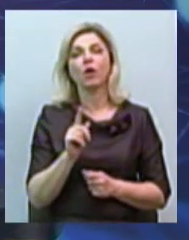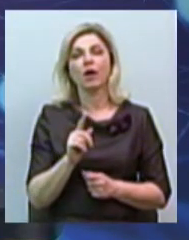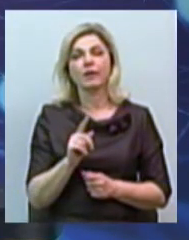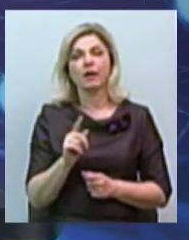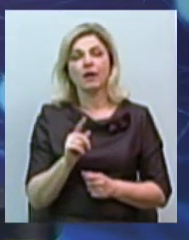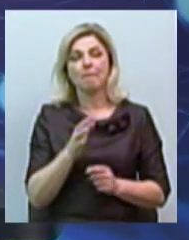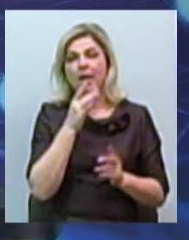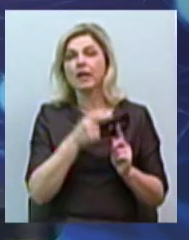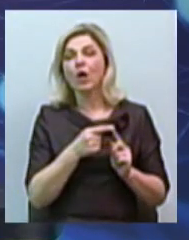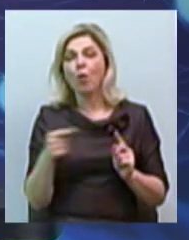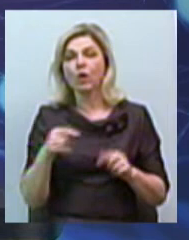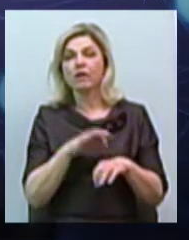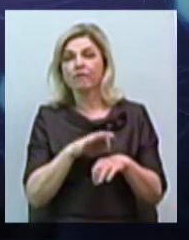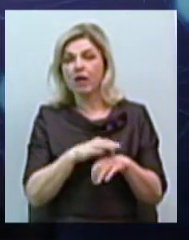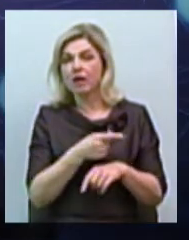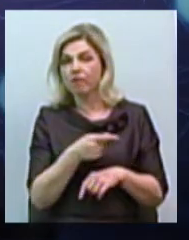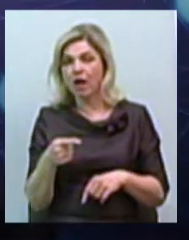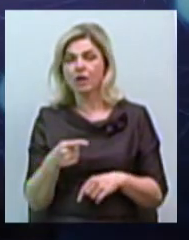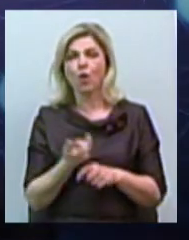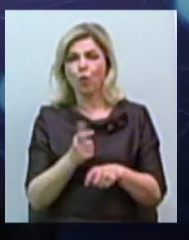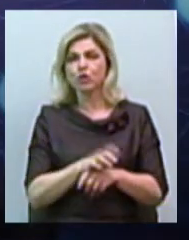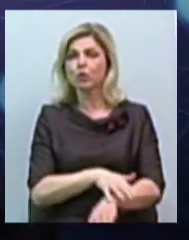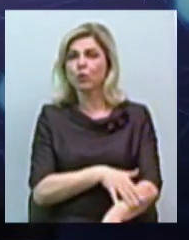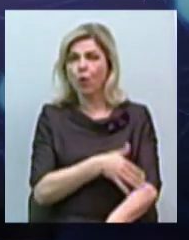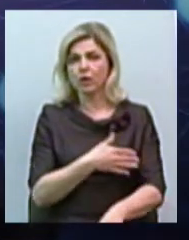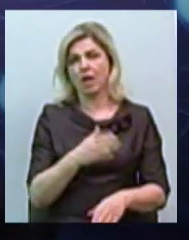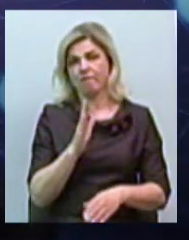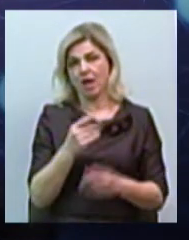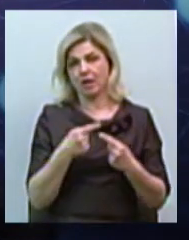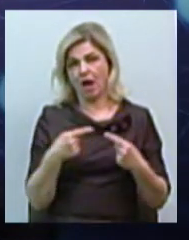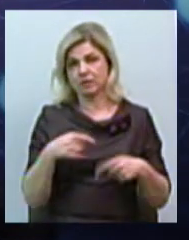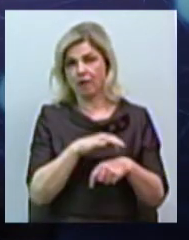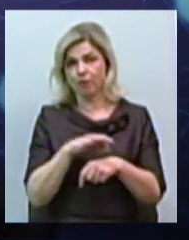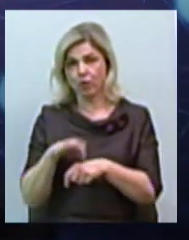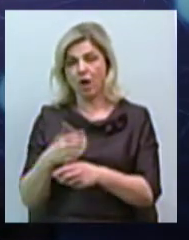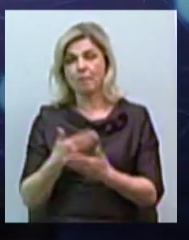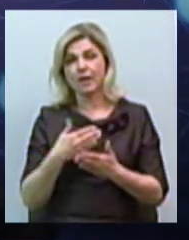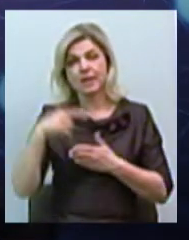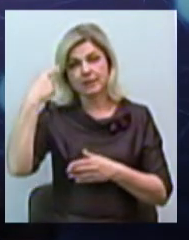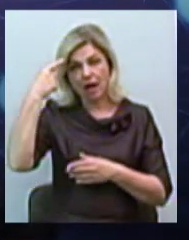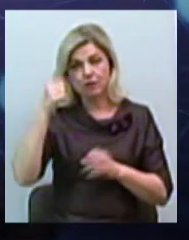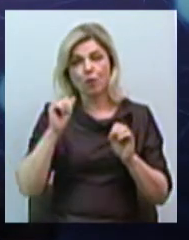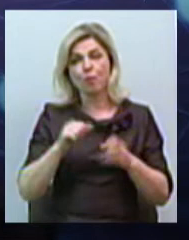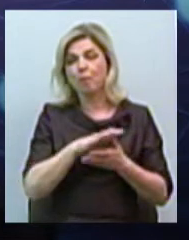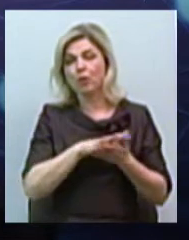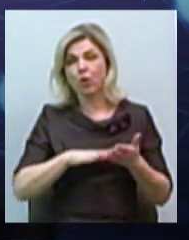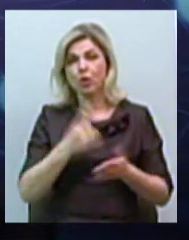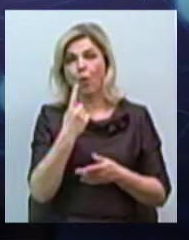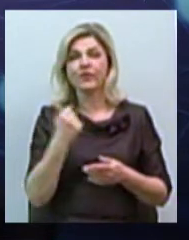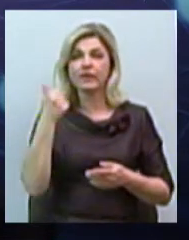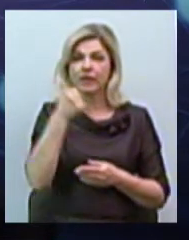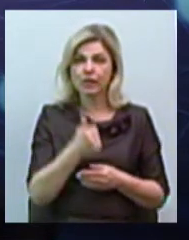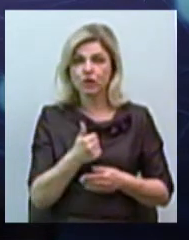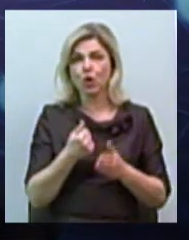період дуже тривалий в певних хворобах. Конкретно при сказу він може тривати від одного тижня до